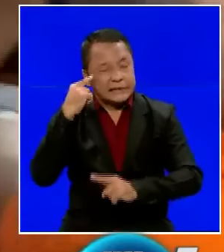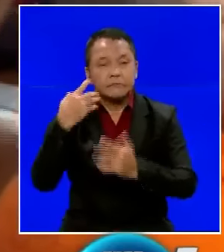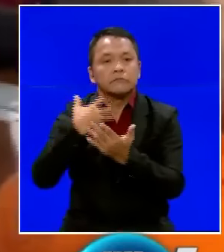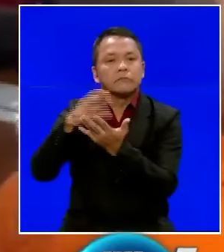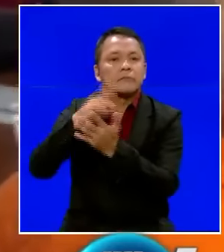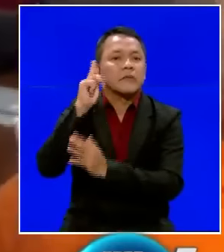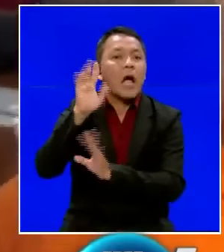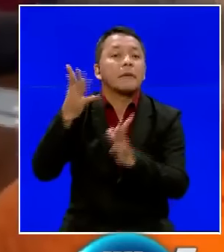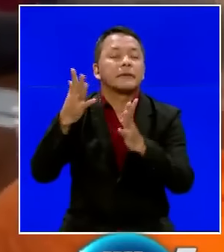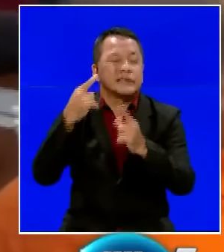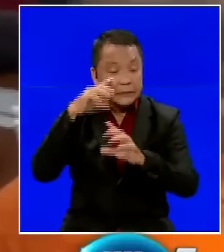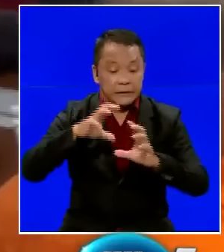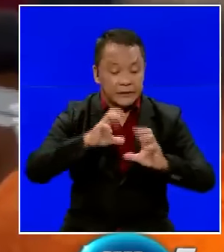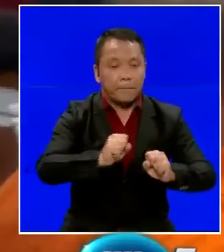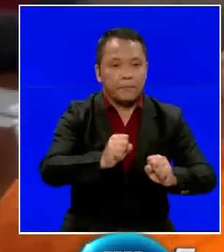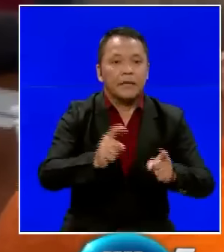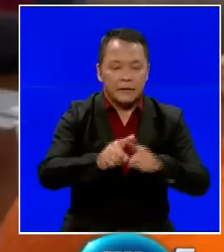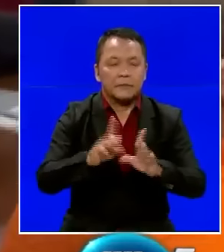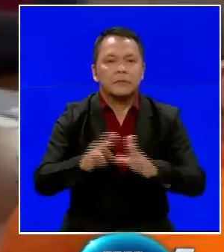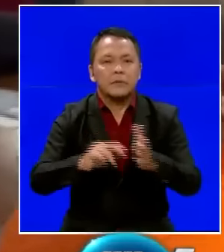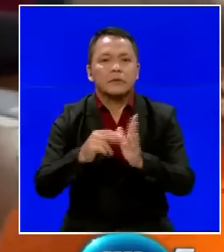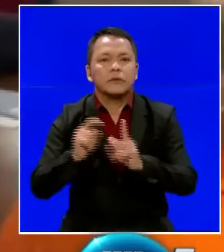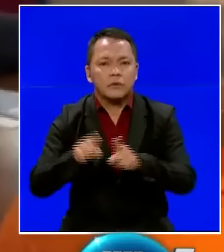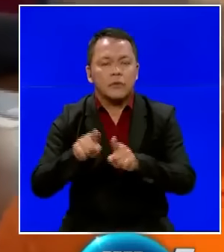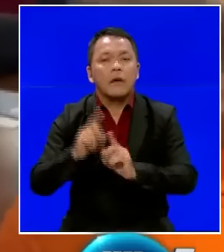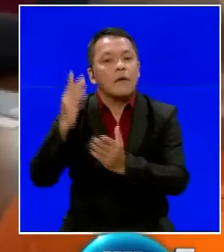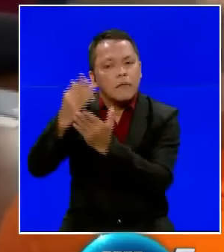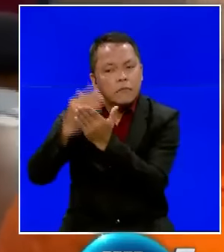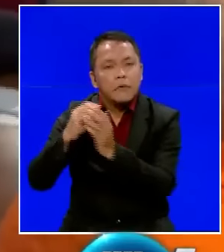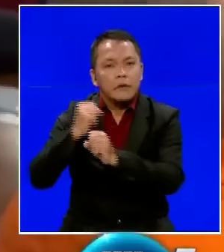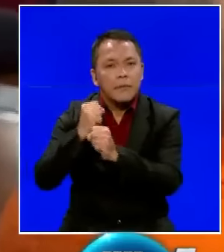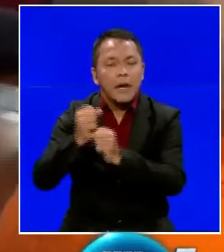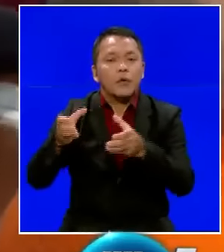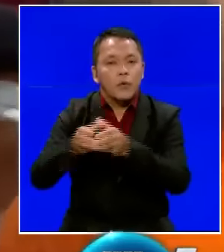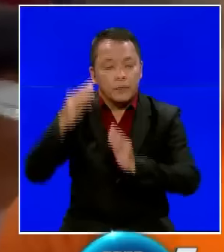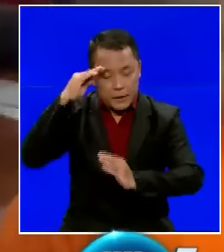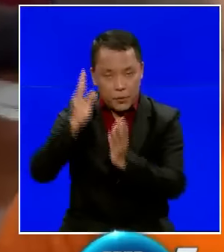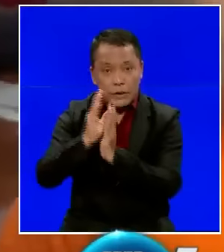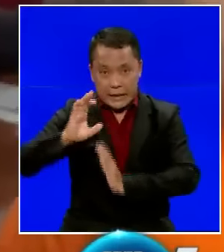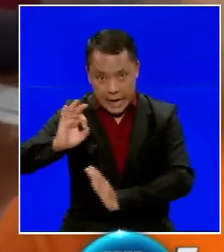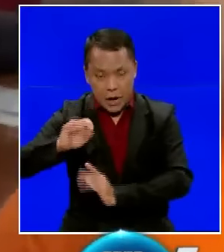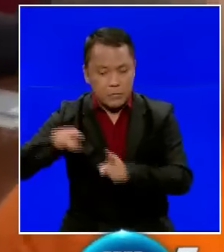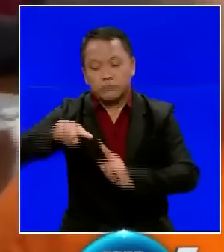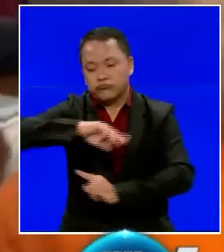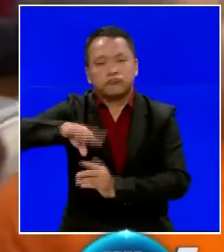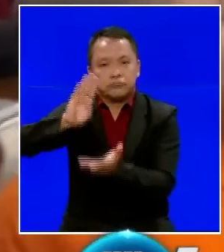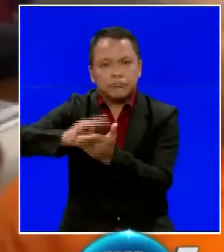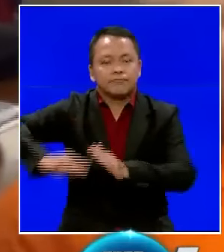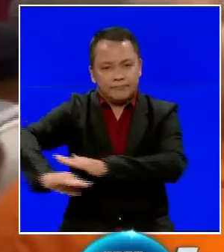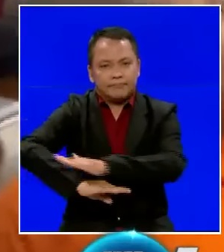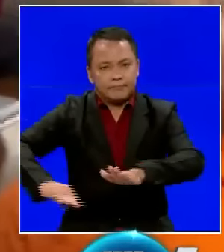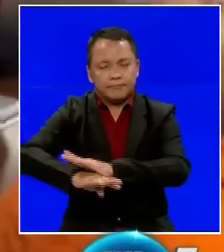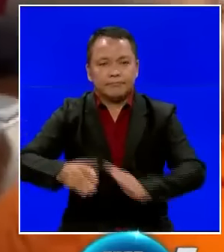งานข่าวพอทีนี้พอจับได้ก็บอกว่าเนี่ยมันก็เป็นผลมาจากเรื่องข้อมูลเรื่องการทำงานของทางตำรวจภาค9เขาด้วยอยู่เหมือนกันนะฮะ